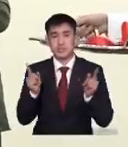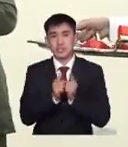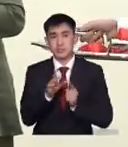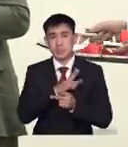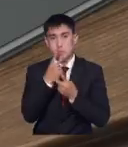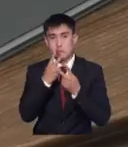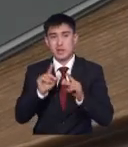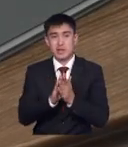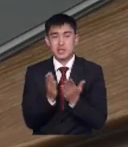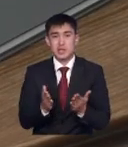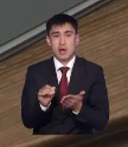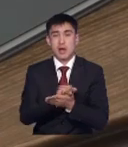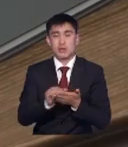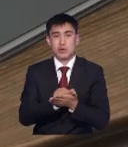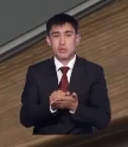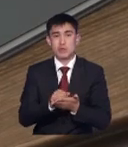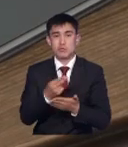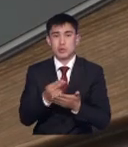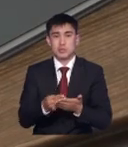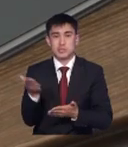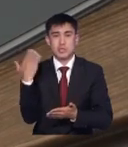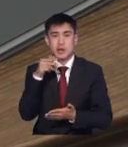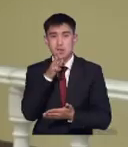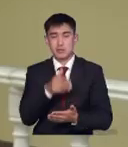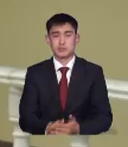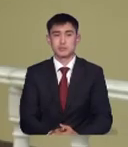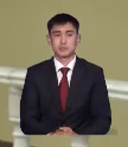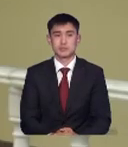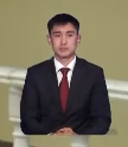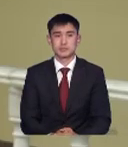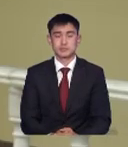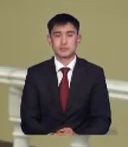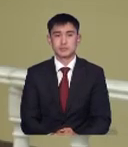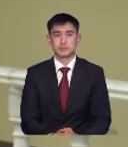книга, состоящая из архивных документов и рукописей тех лет.